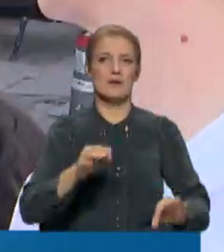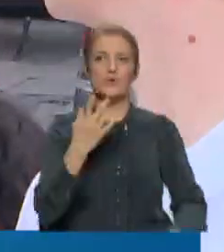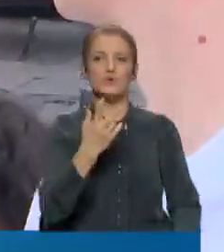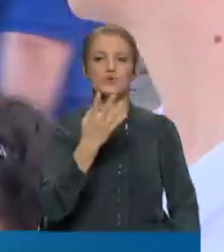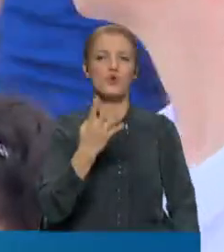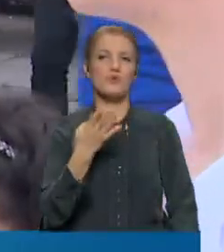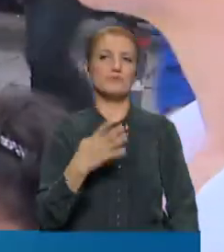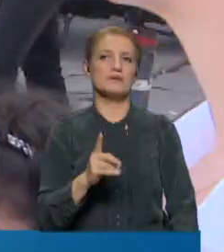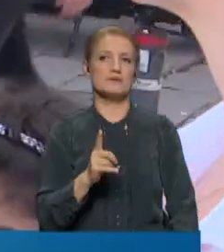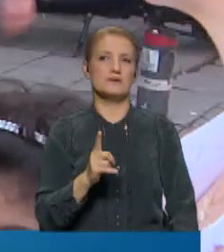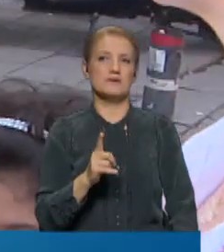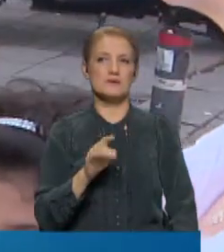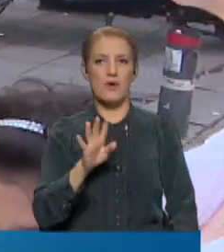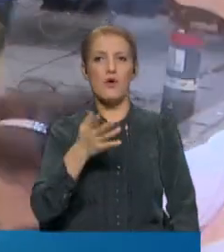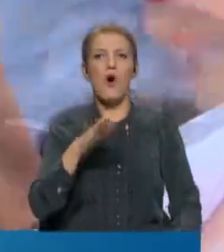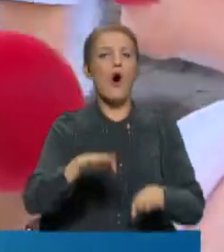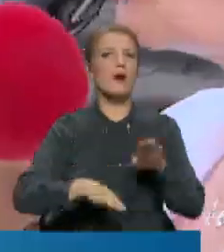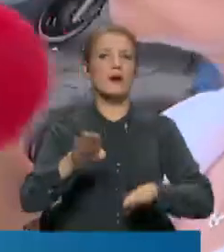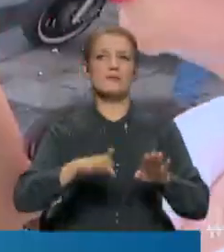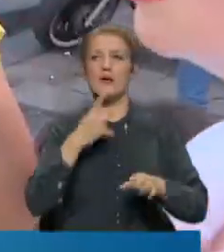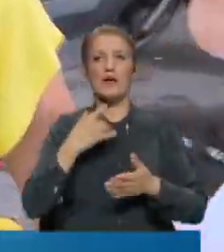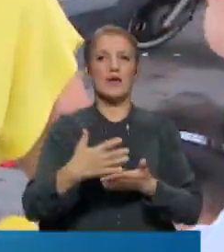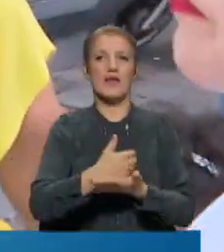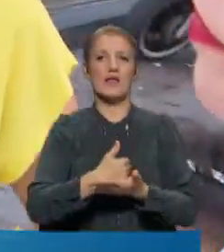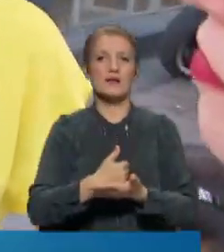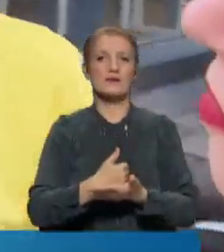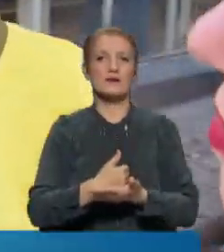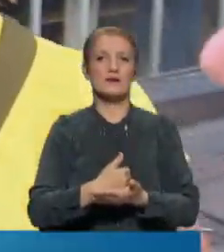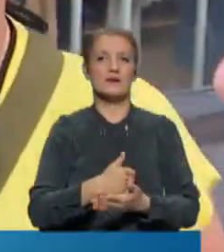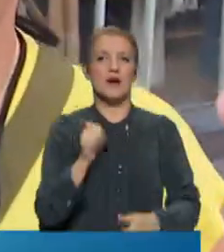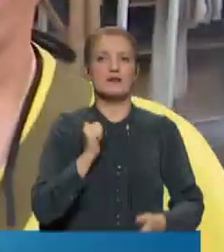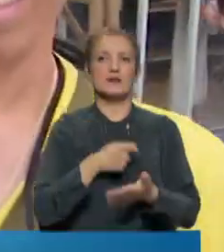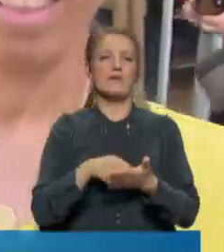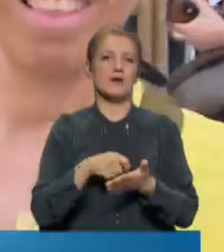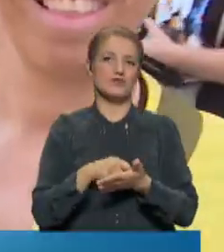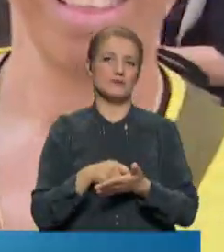3-4 bini bulur. Ben size şu an ortalama söyledim. Gelir ne durumda? Ya gelirimiz asgari ücret.